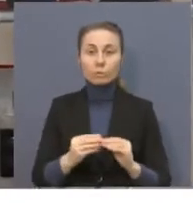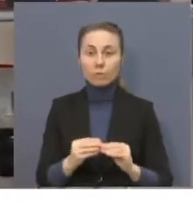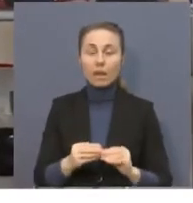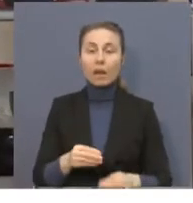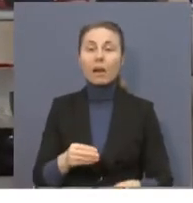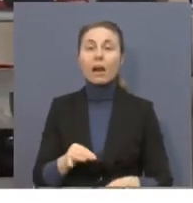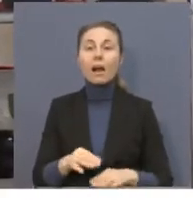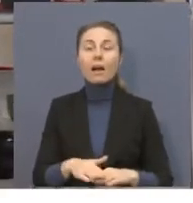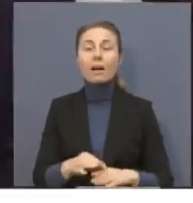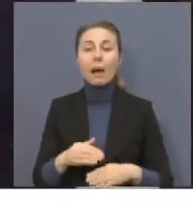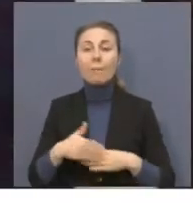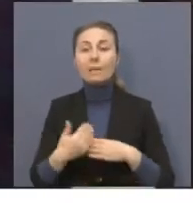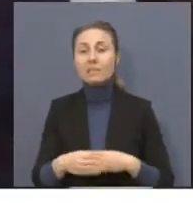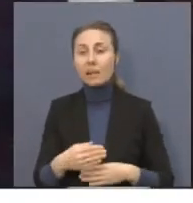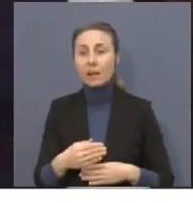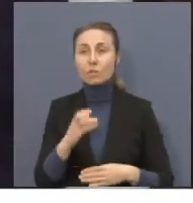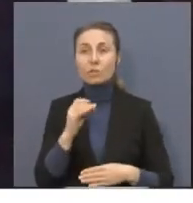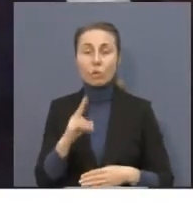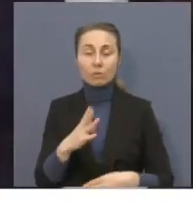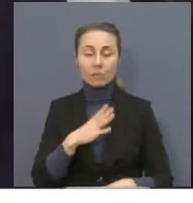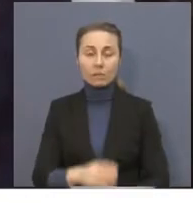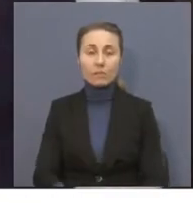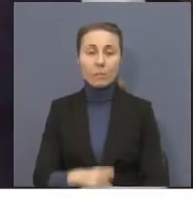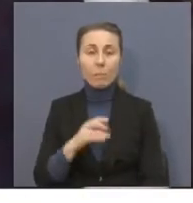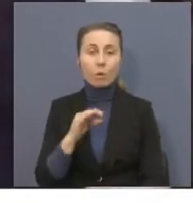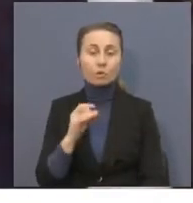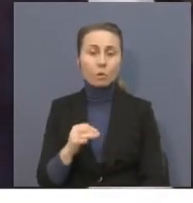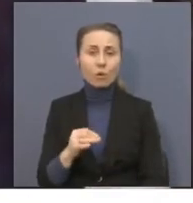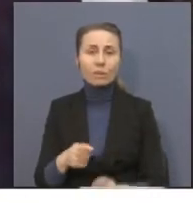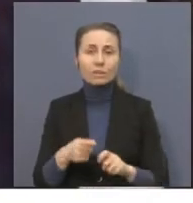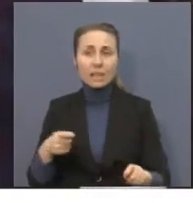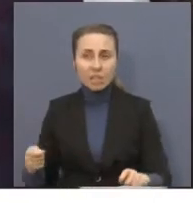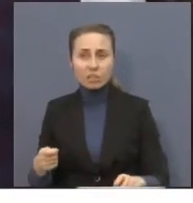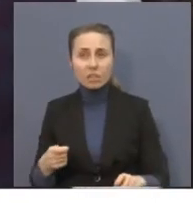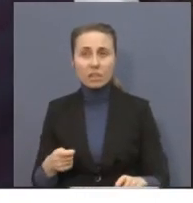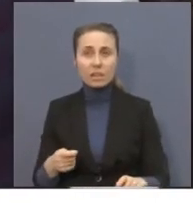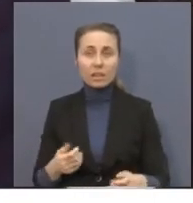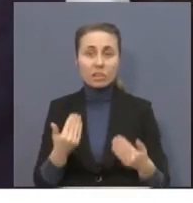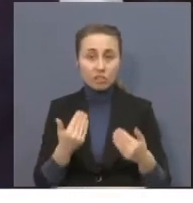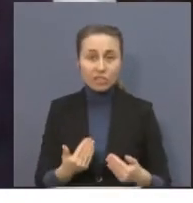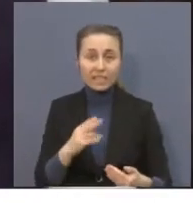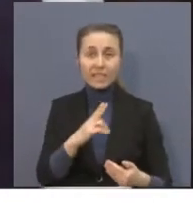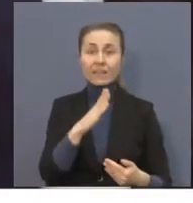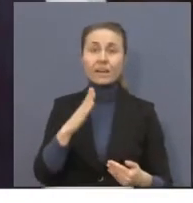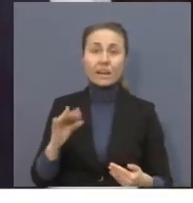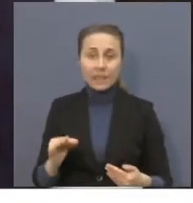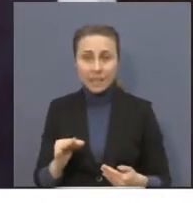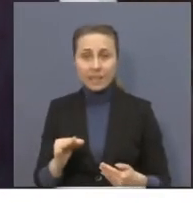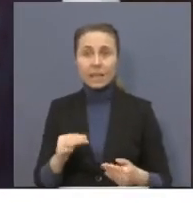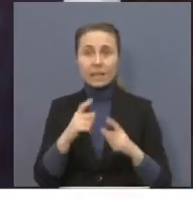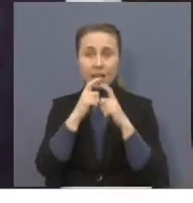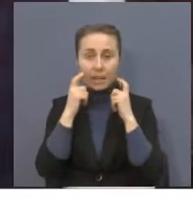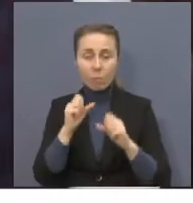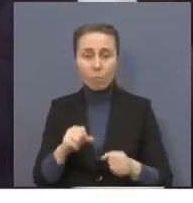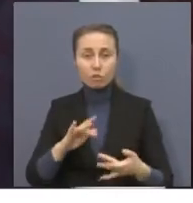с опозданием сроков. По срокам передержали. Это благо, как сегодня КВИ, карантин, все остальные моменты. Можно